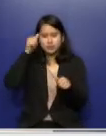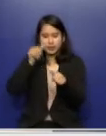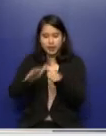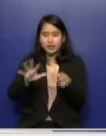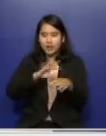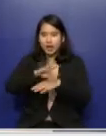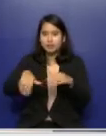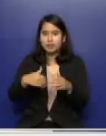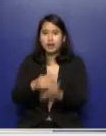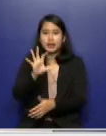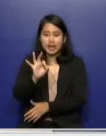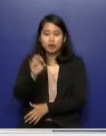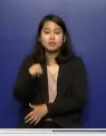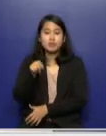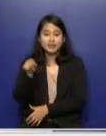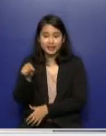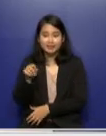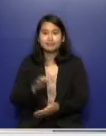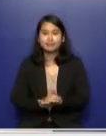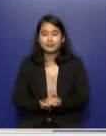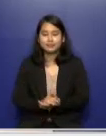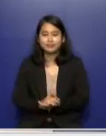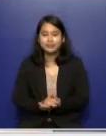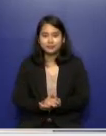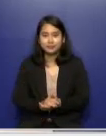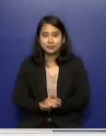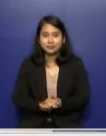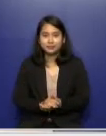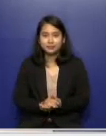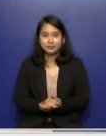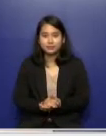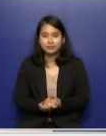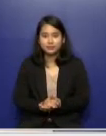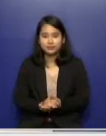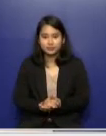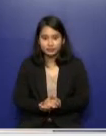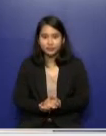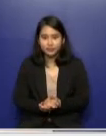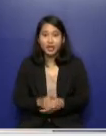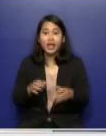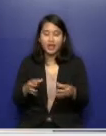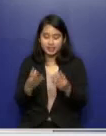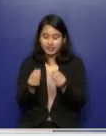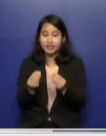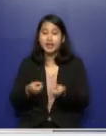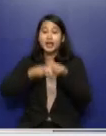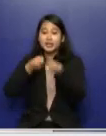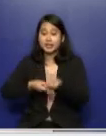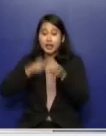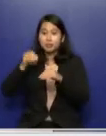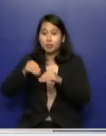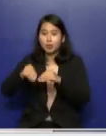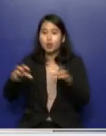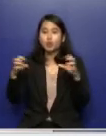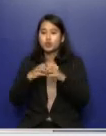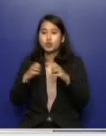ประมาณ 9% ของพื้นที่นะครับโดยไม่ไปยุ่งเกี่ยวกับพื้นที่ทางการเกษตรที่ว่าเขตชลประท